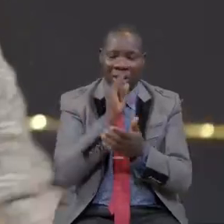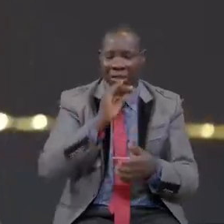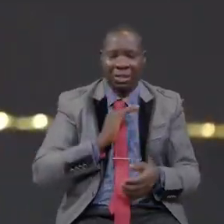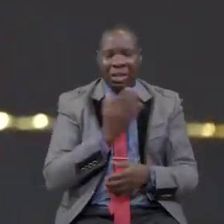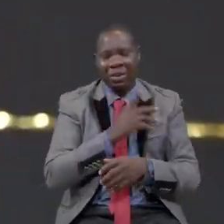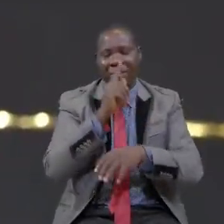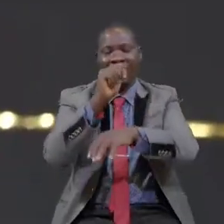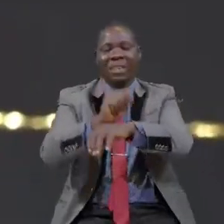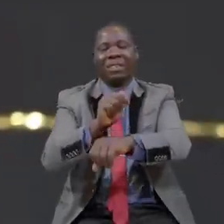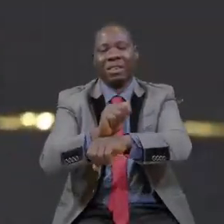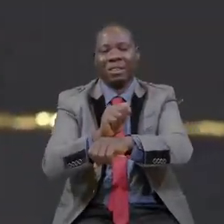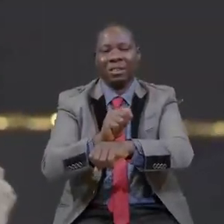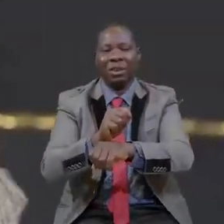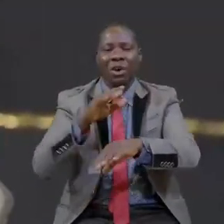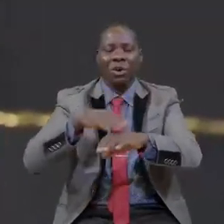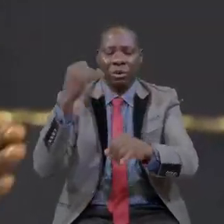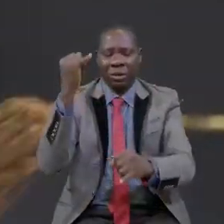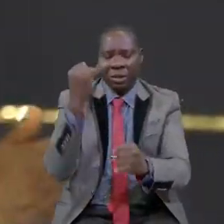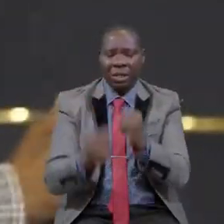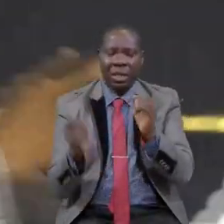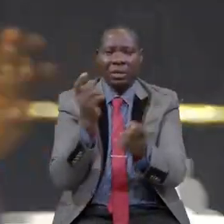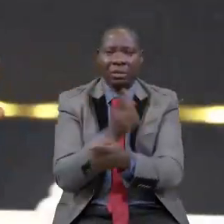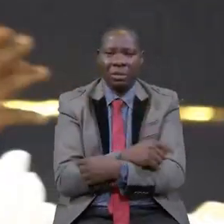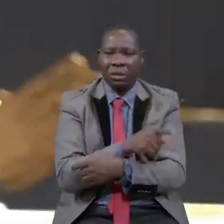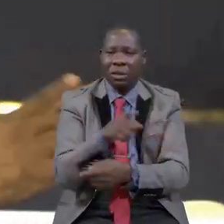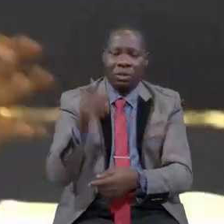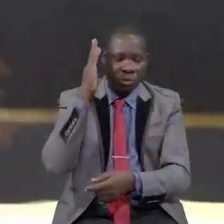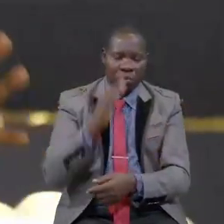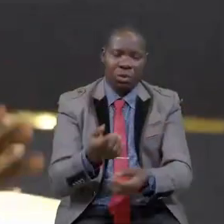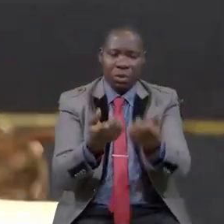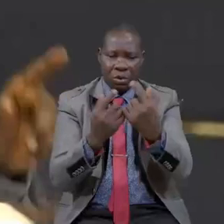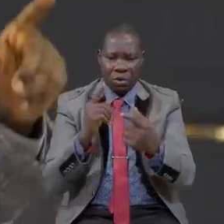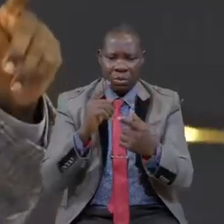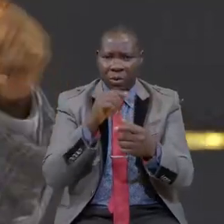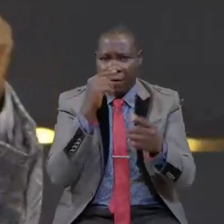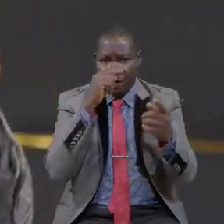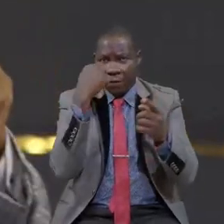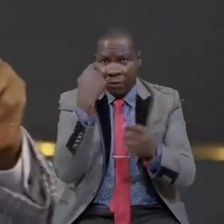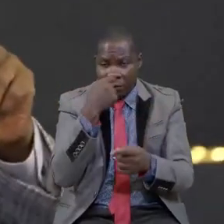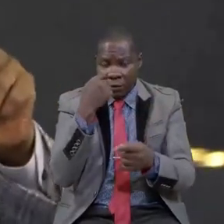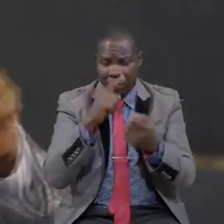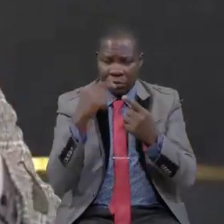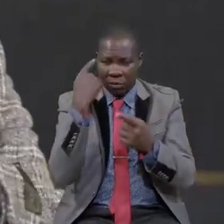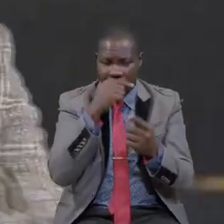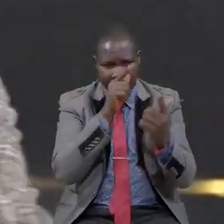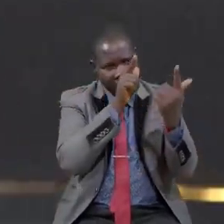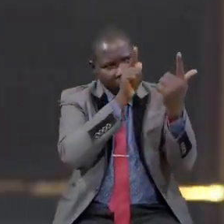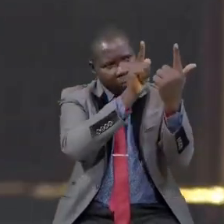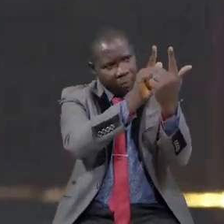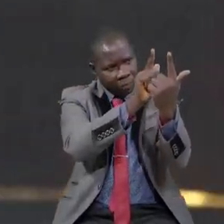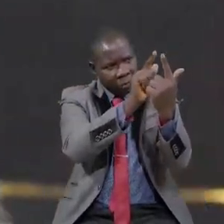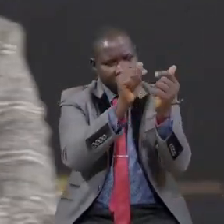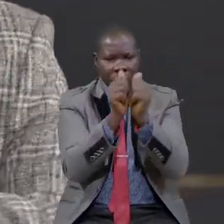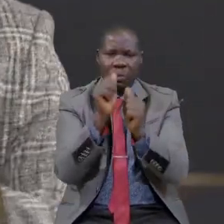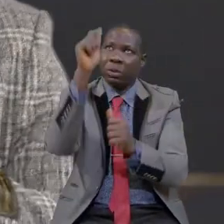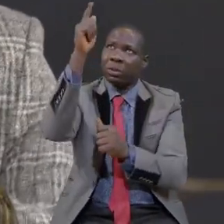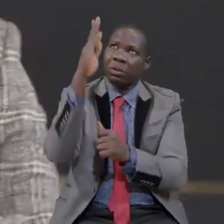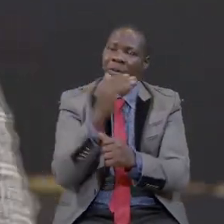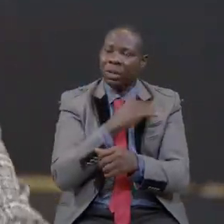notre tradition, au dernier jour, tu te retrouveras face à face avec Dieu. Et c'est tu,